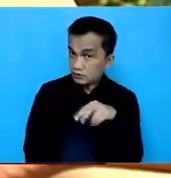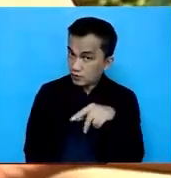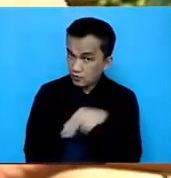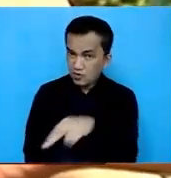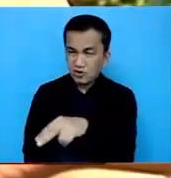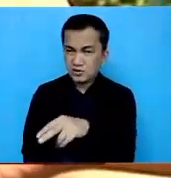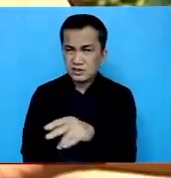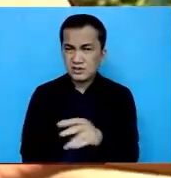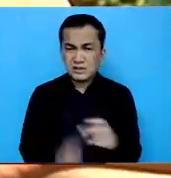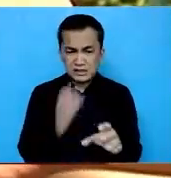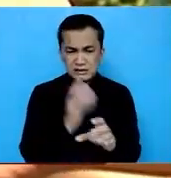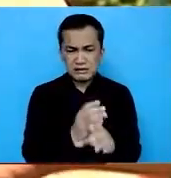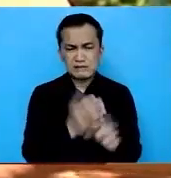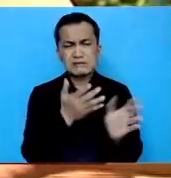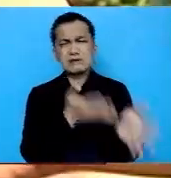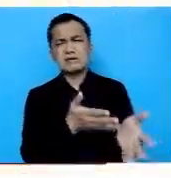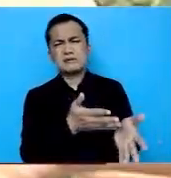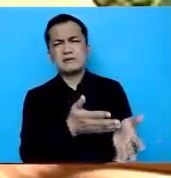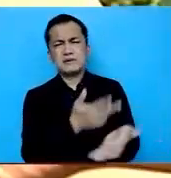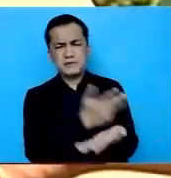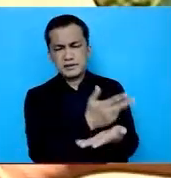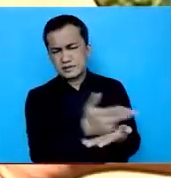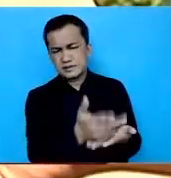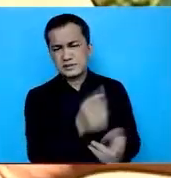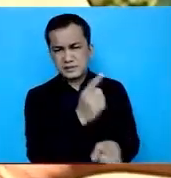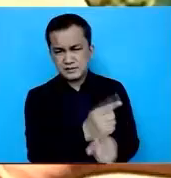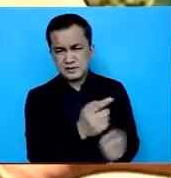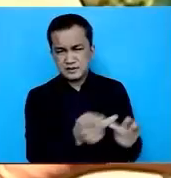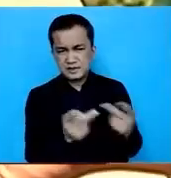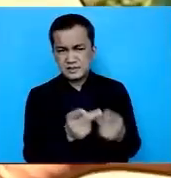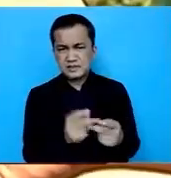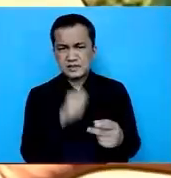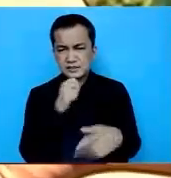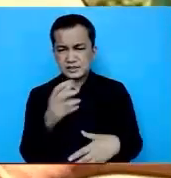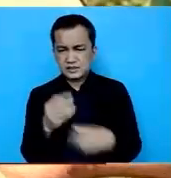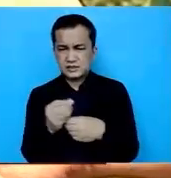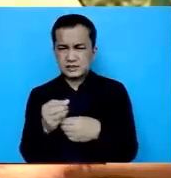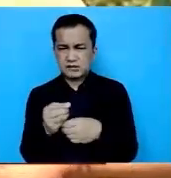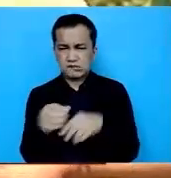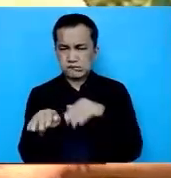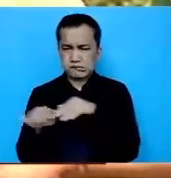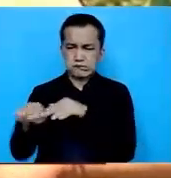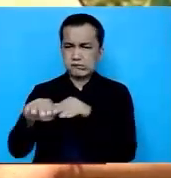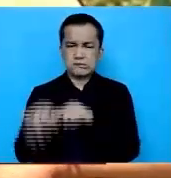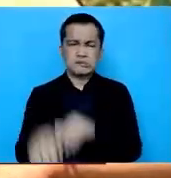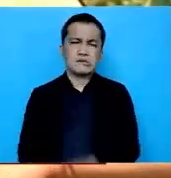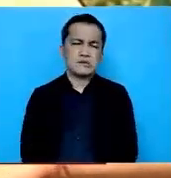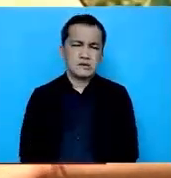sasakyan natin, iparada natin in strategic areas para hindi na po dadagdag pa sa pagsisikip ng kalsada.